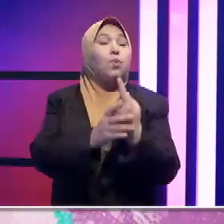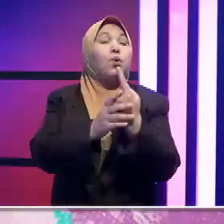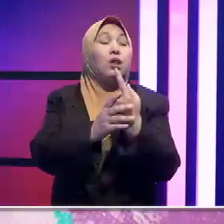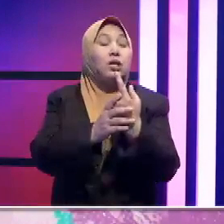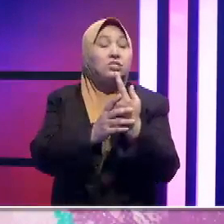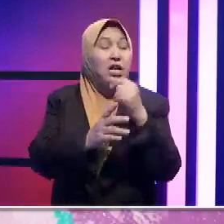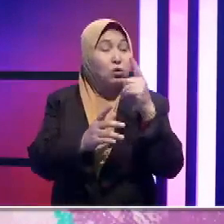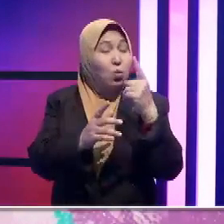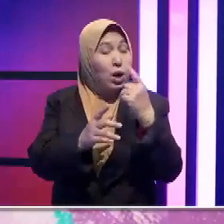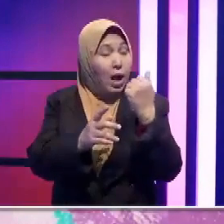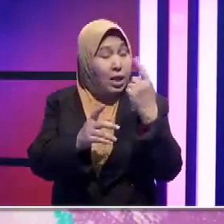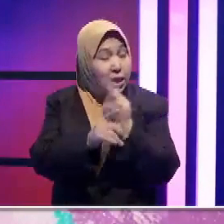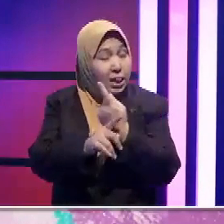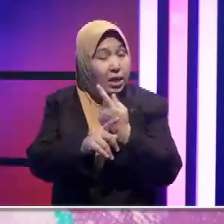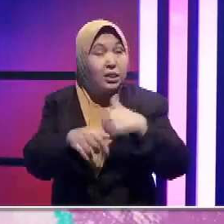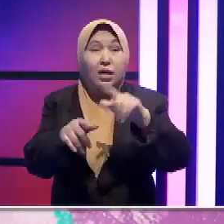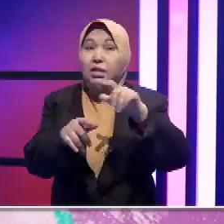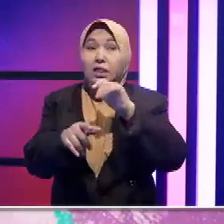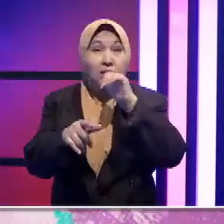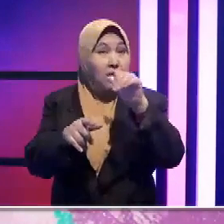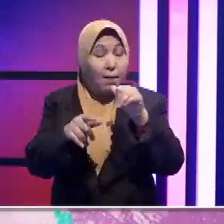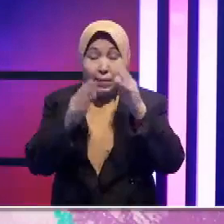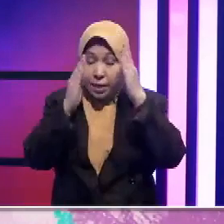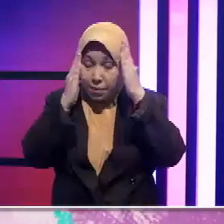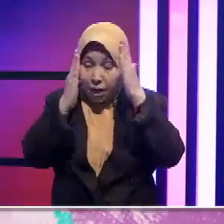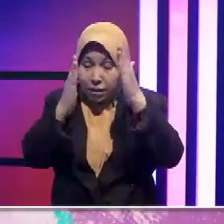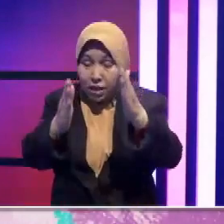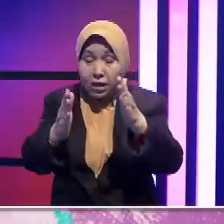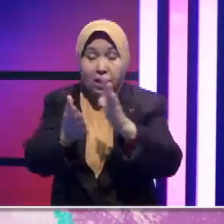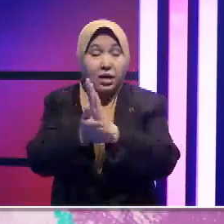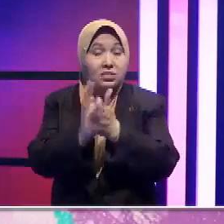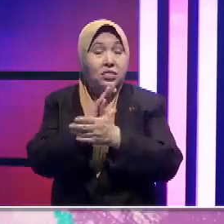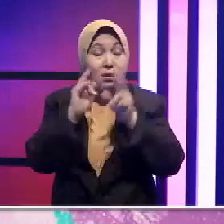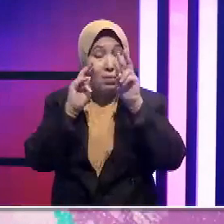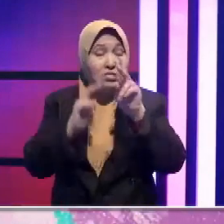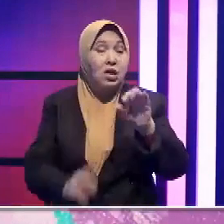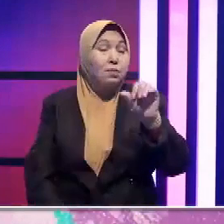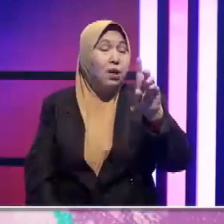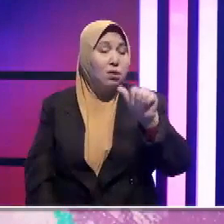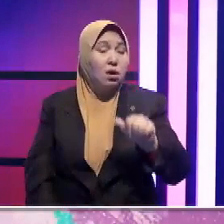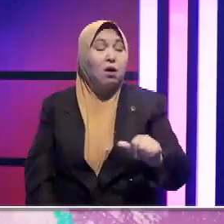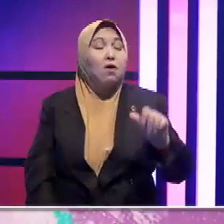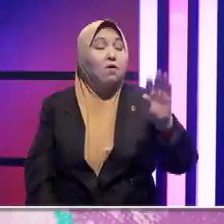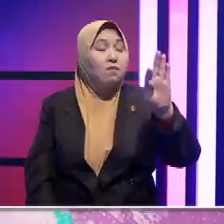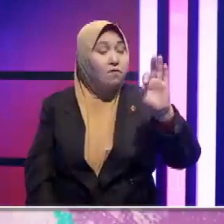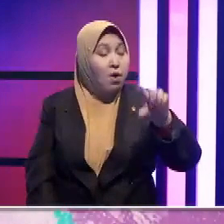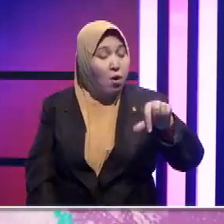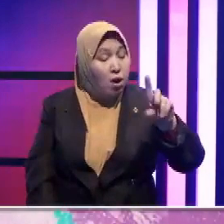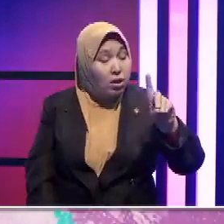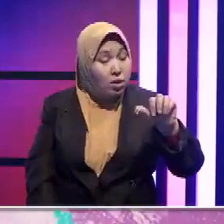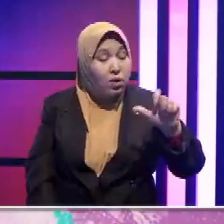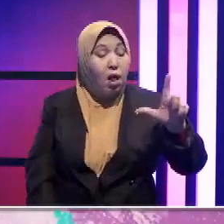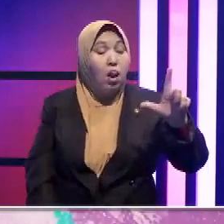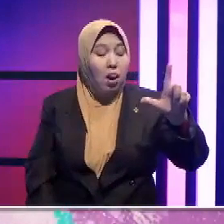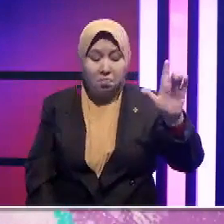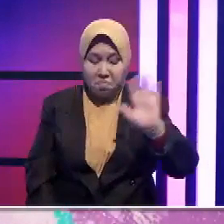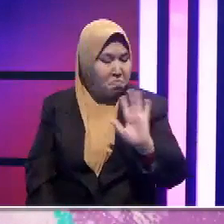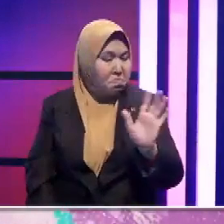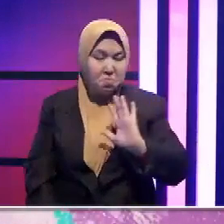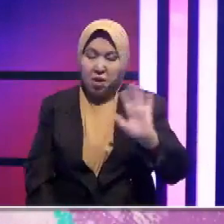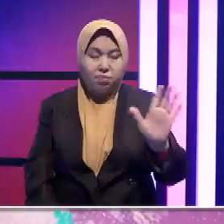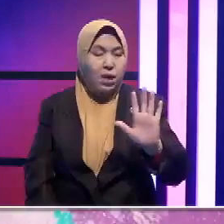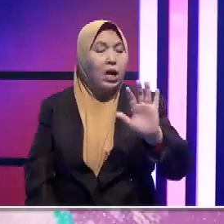kalau kita buat sekali laju dengan letak beri perhatian dia ke bunyi macam idgham gol jika bacaan itu ilhad